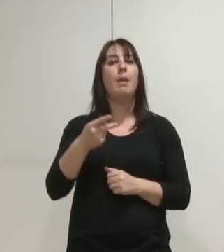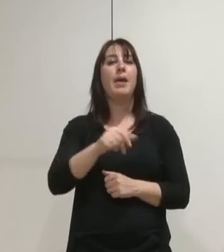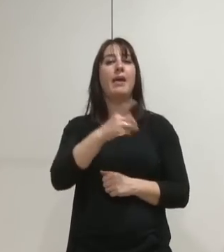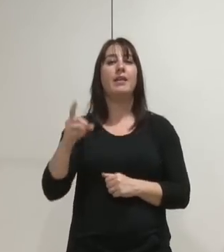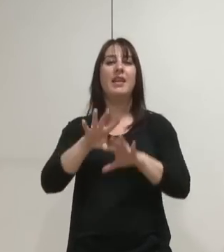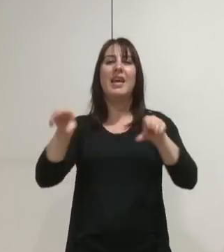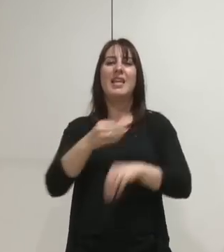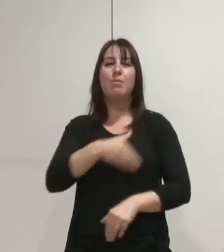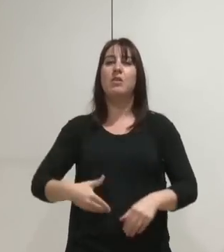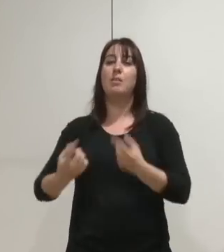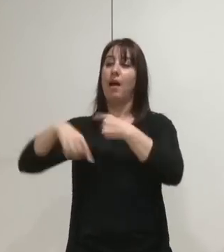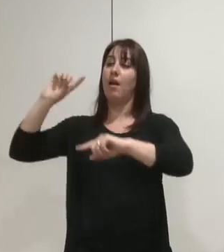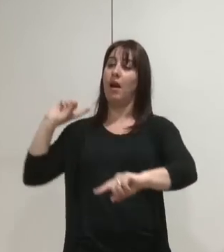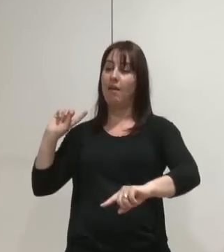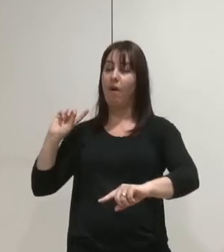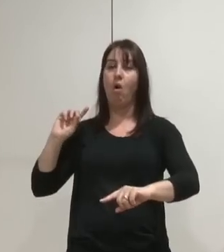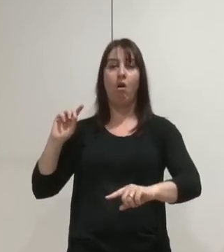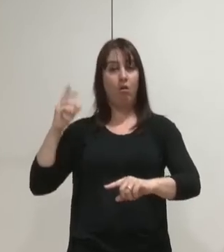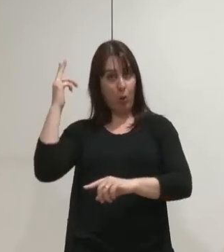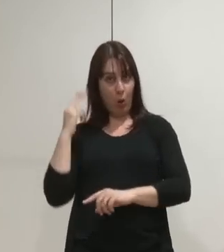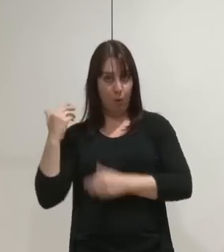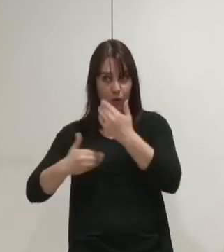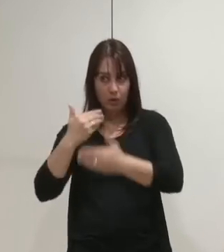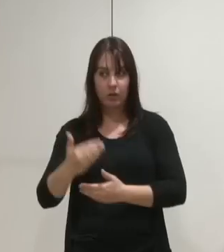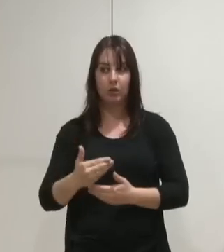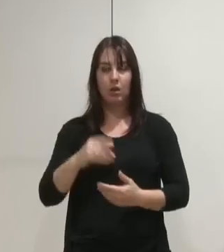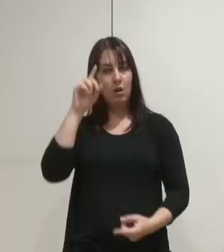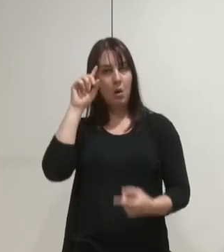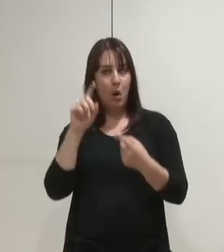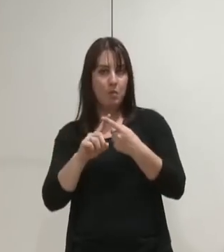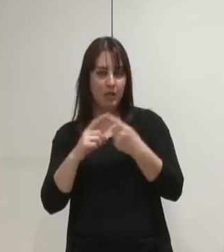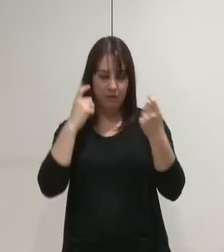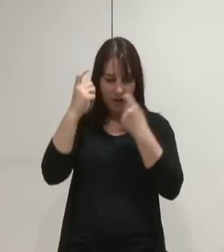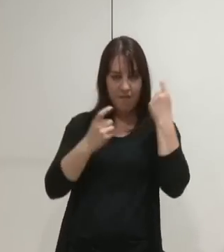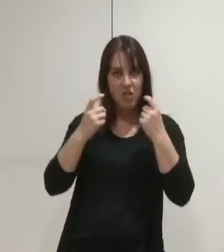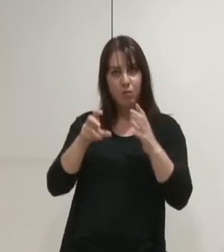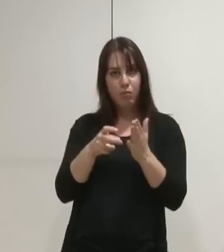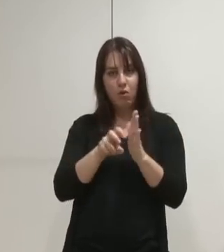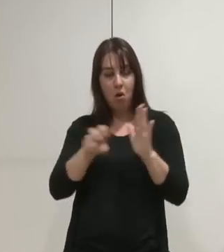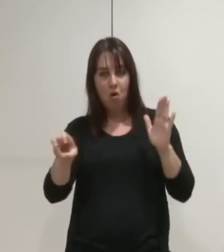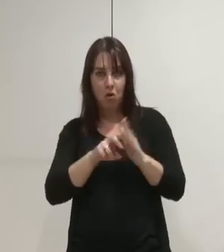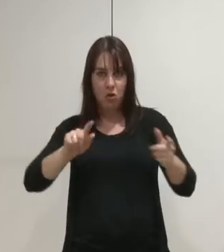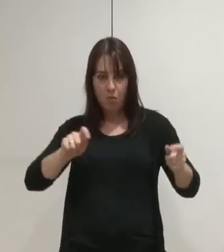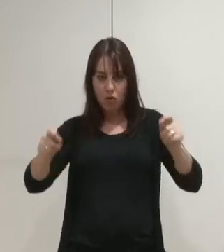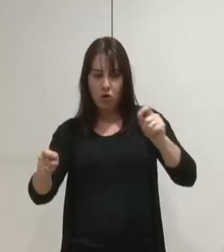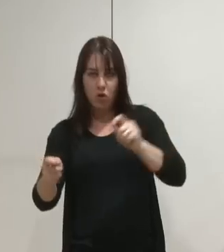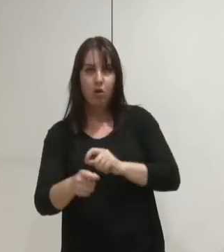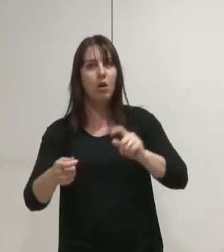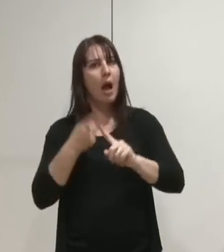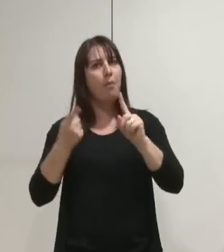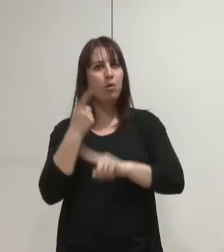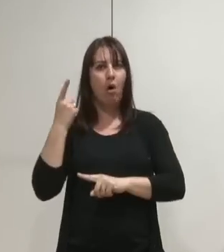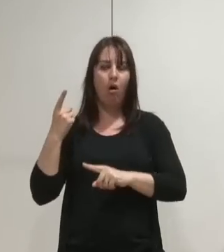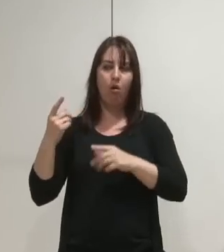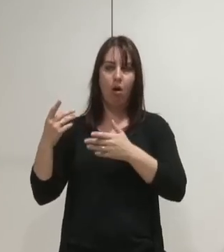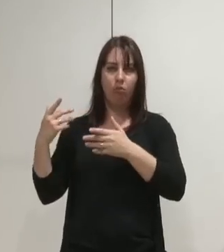majorité oubli de nombreuses questions importantes pour dessiner correctement l'avenir de notre ville dans l'agglomération un certain